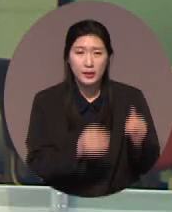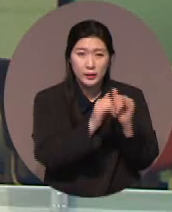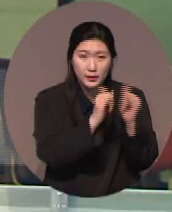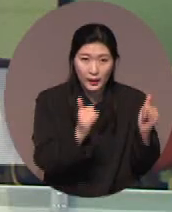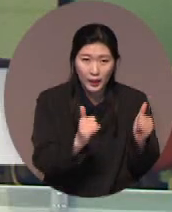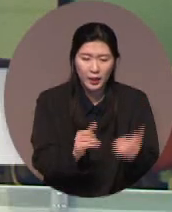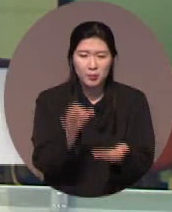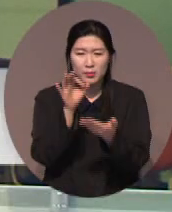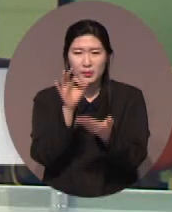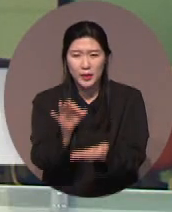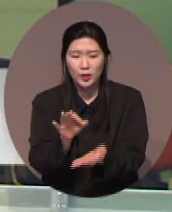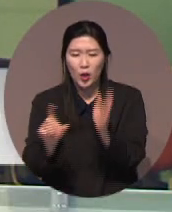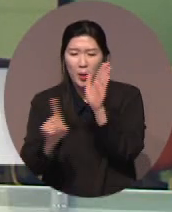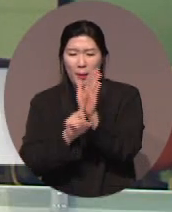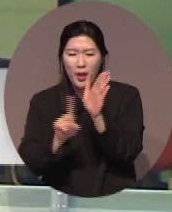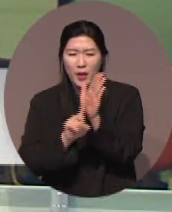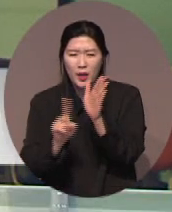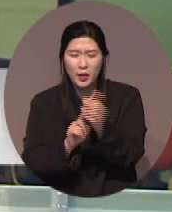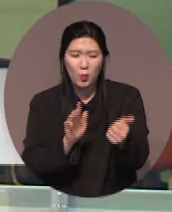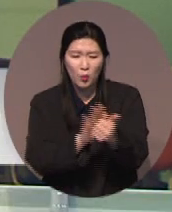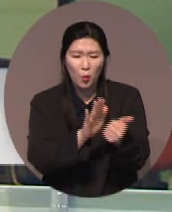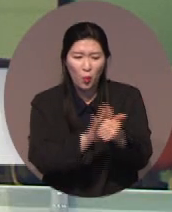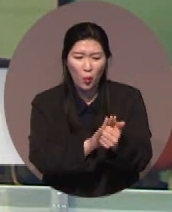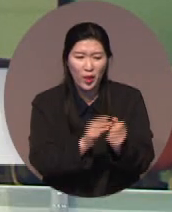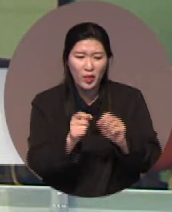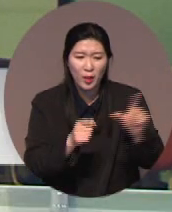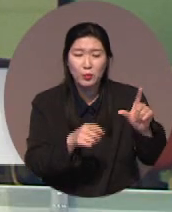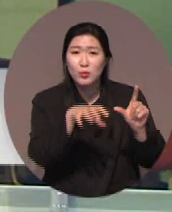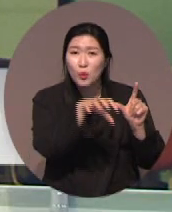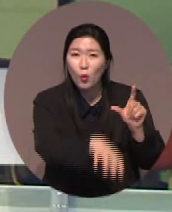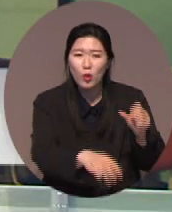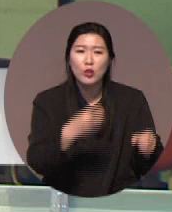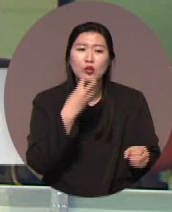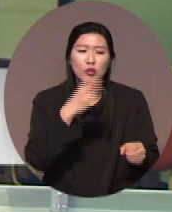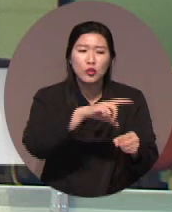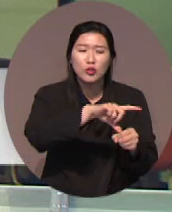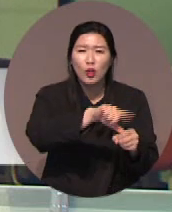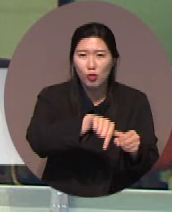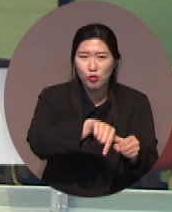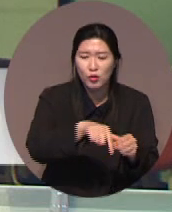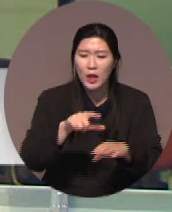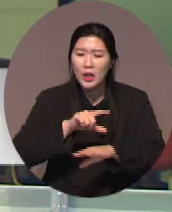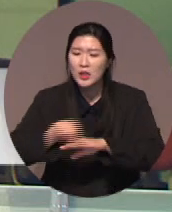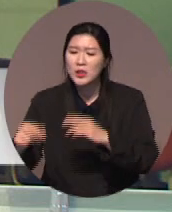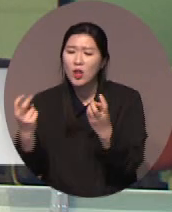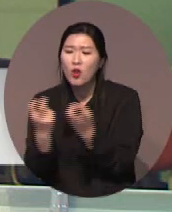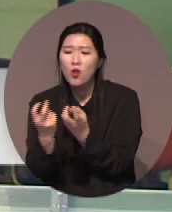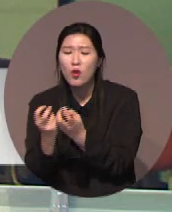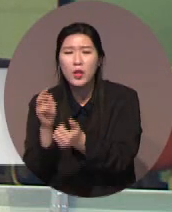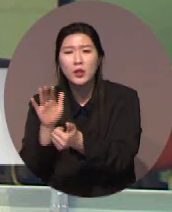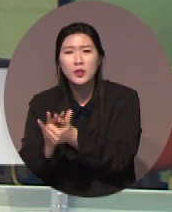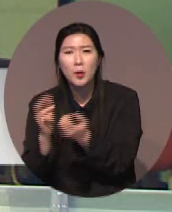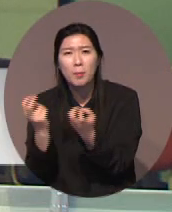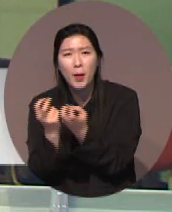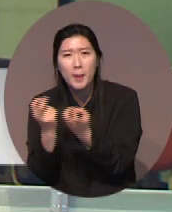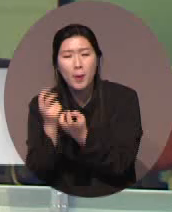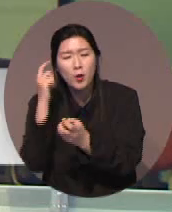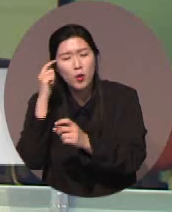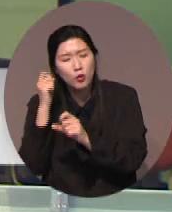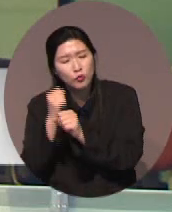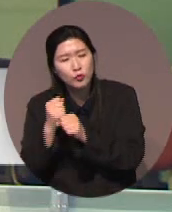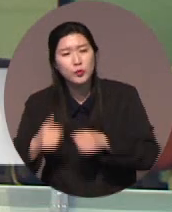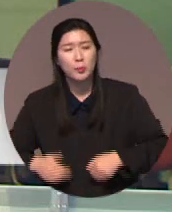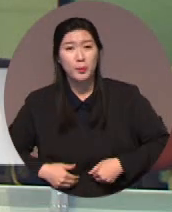인력부터 재정 지원, 마케팅까지 수도권 쏠림 현상이 심화하면서 지역의 청년 창업을 지원하는 대책이